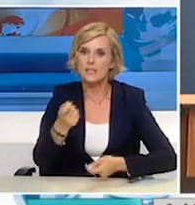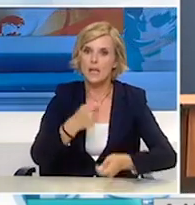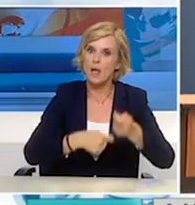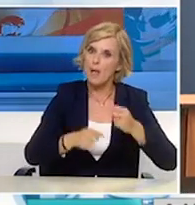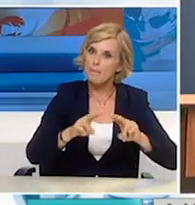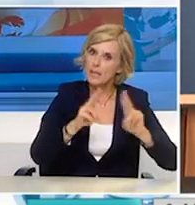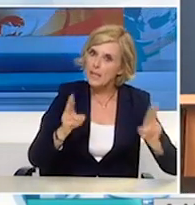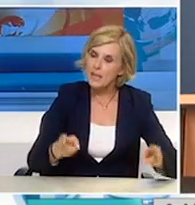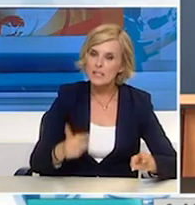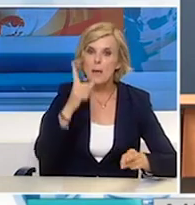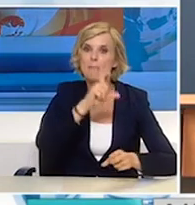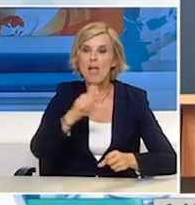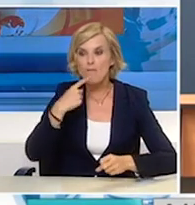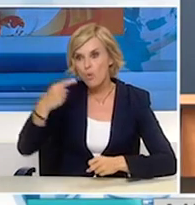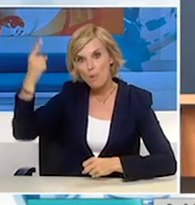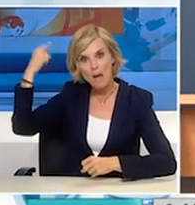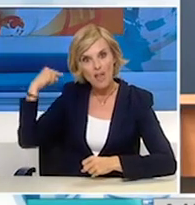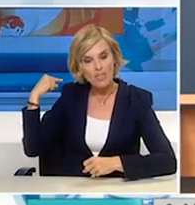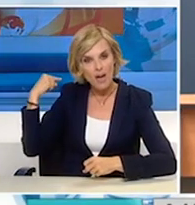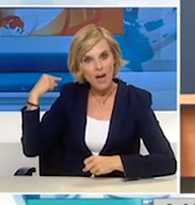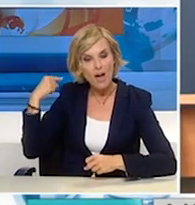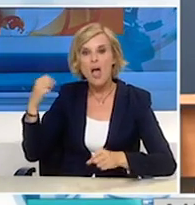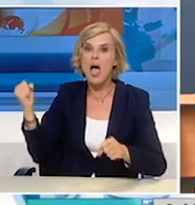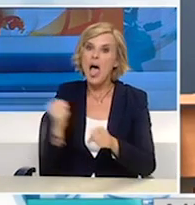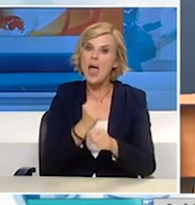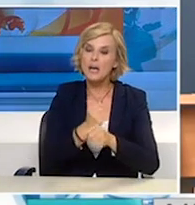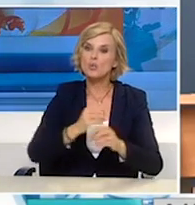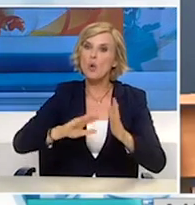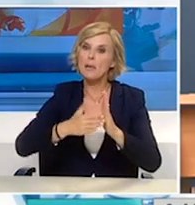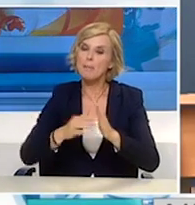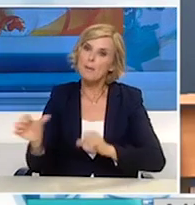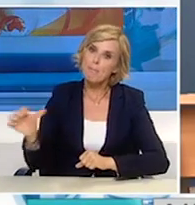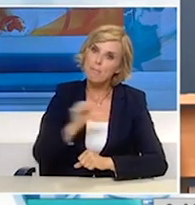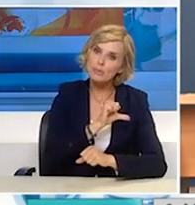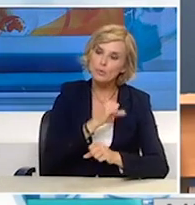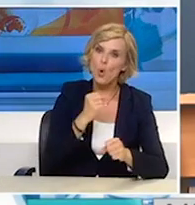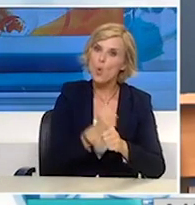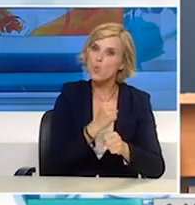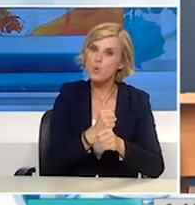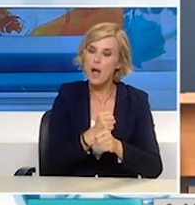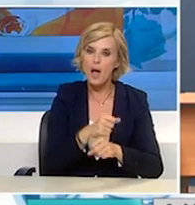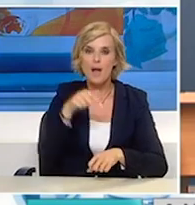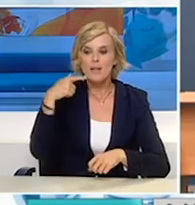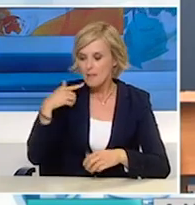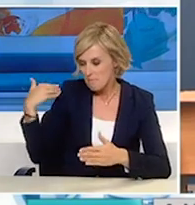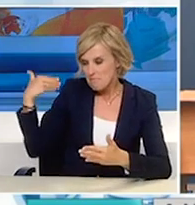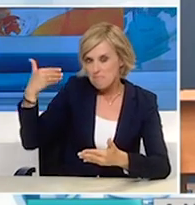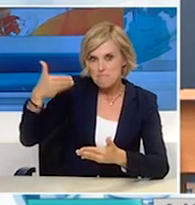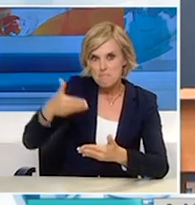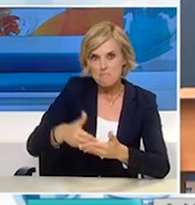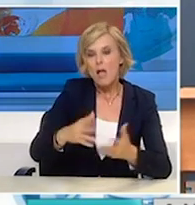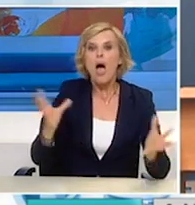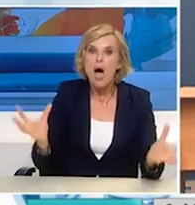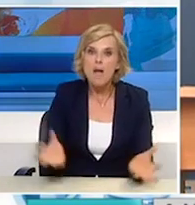επιχειρήσεις και 1 εβδομάδα από την ημέρα που μεγάλος αριθμός εργαζομένων επέστρεψε στις δουλειές του. Ο αριθμός των κρουσμάτων τις τελευταίες μέρες παραμένει